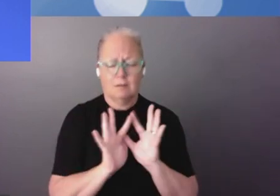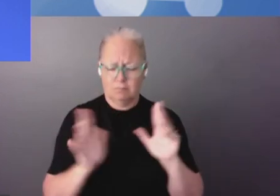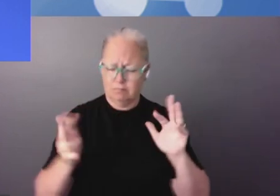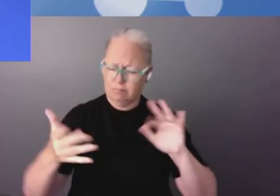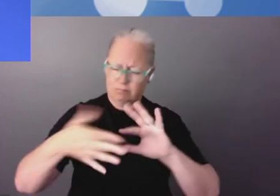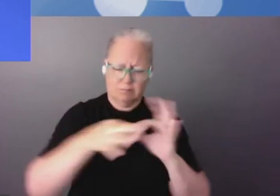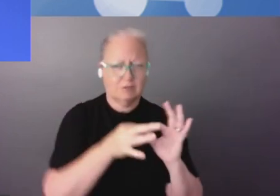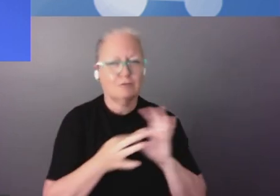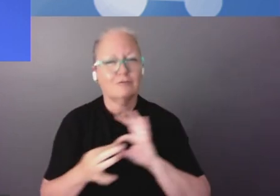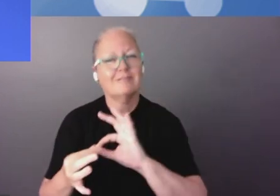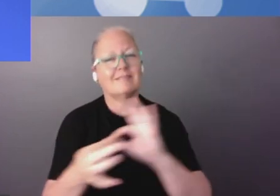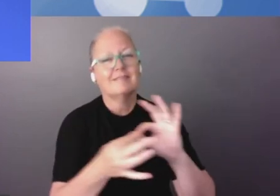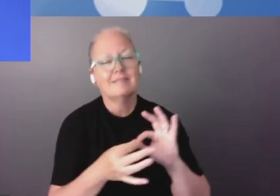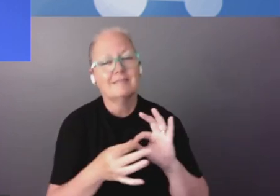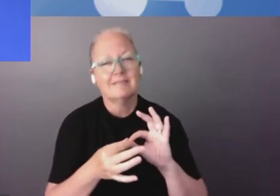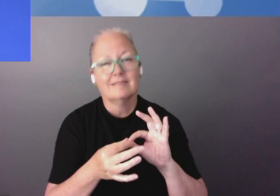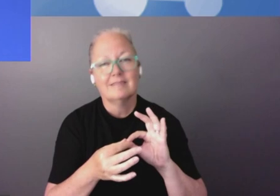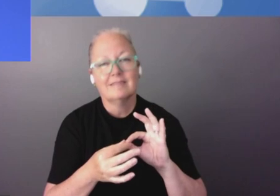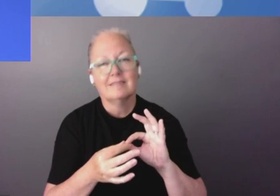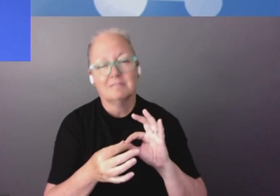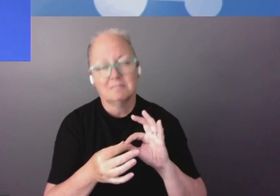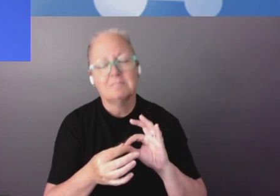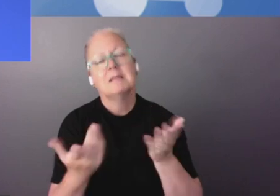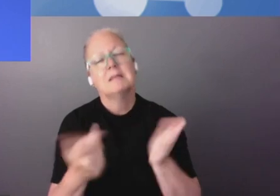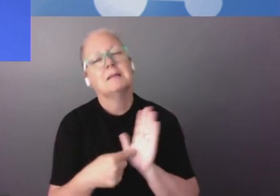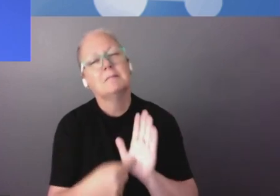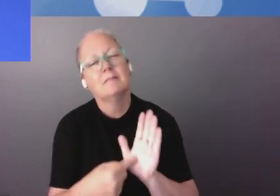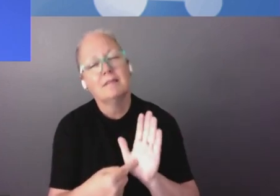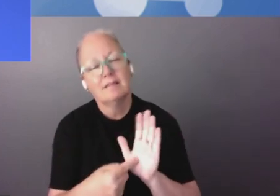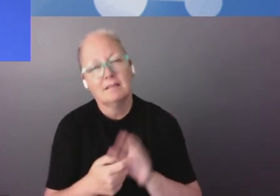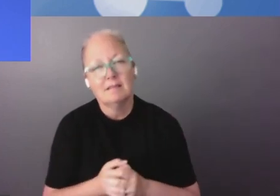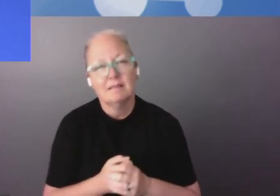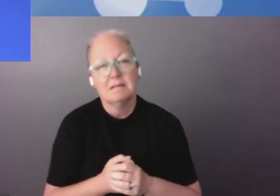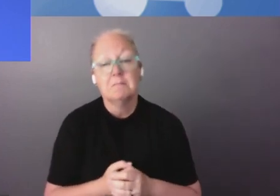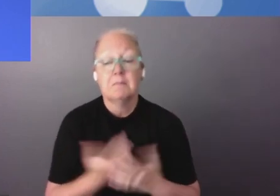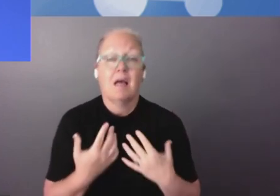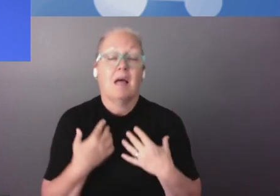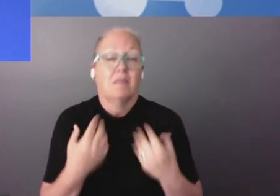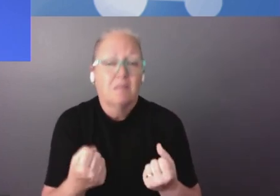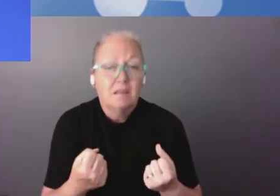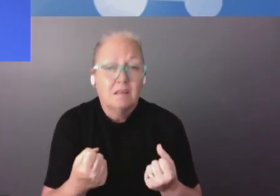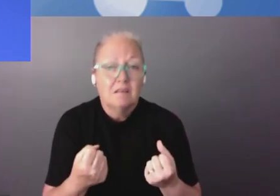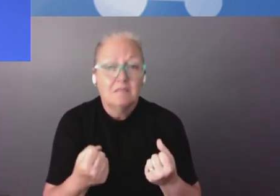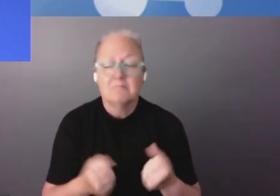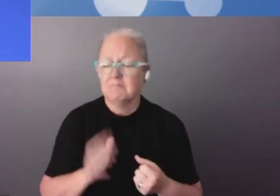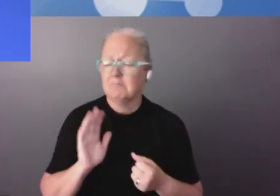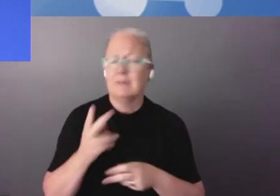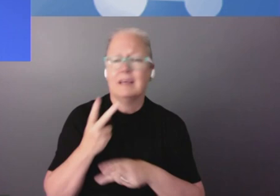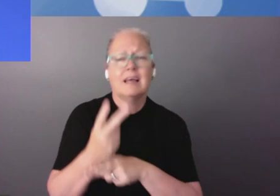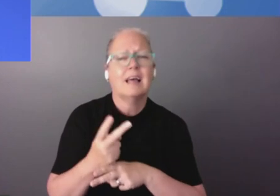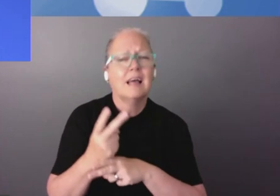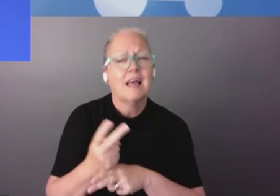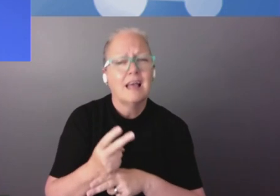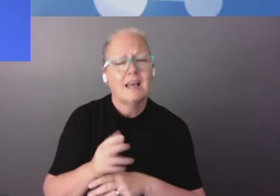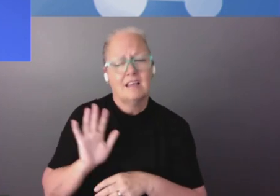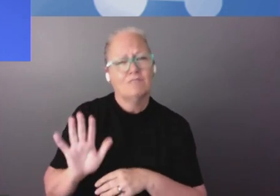chociażby w służbie zdrowia. Spotykając się dzisiaj tutaj z Państwem rok po zaplanowanej wcześniej dacie,